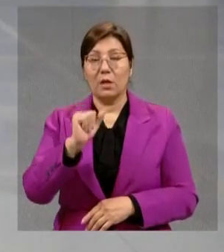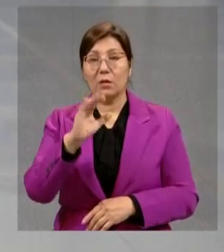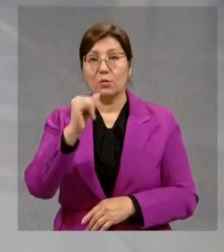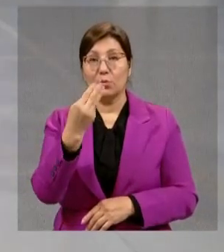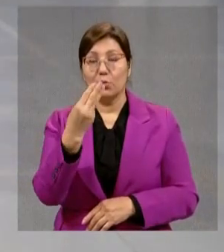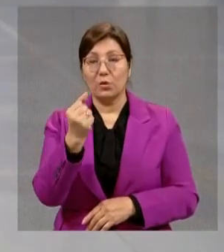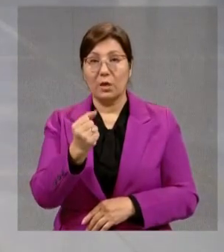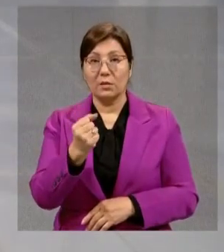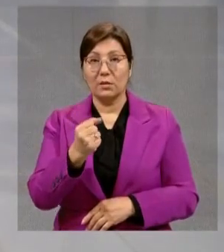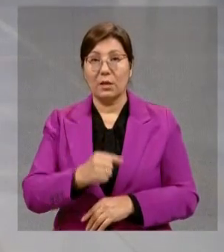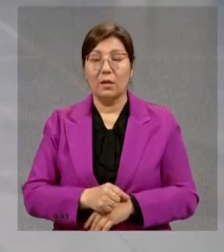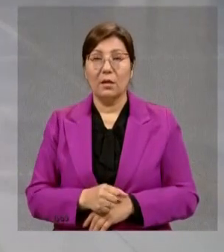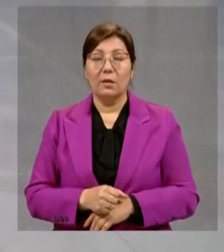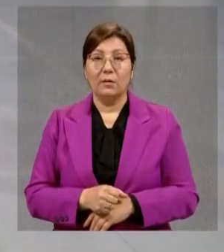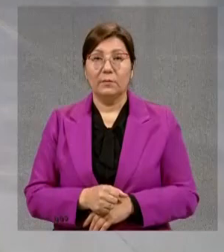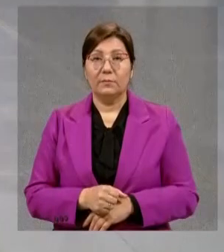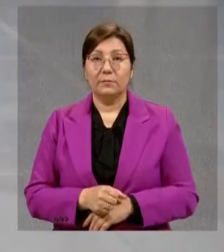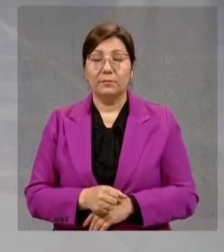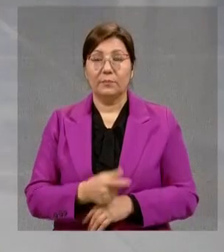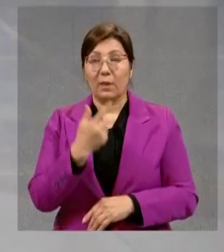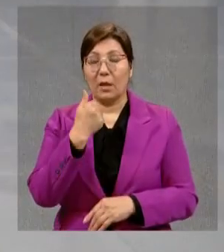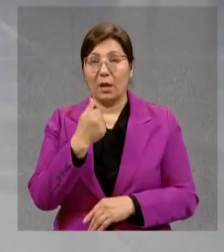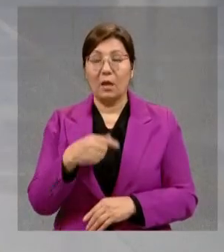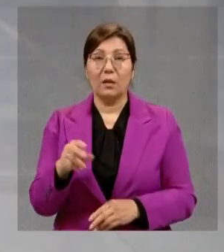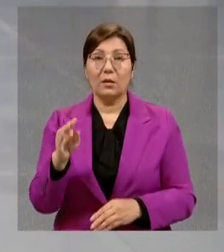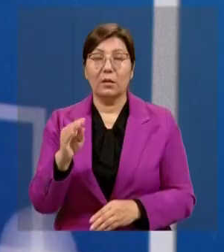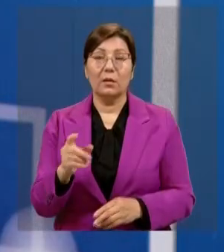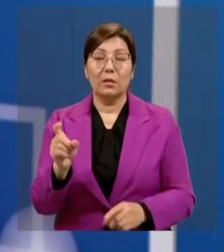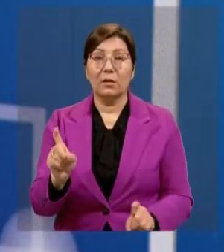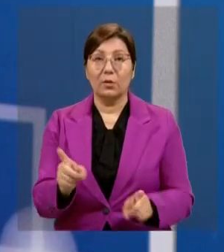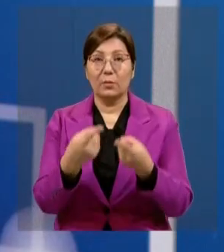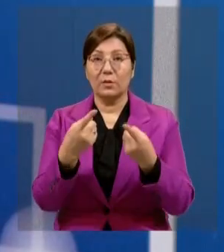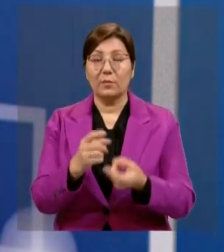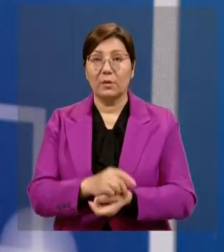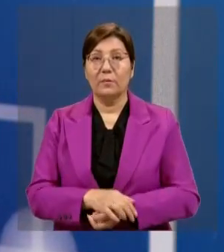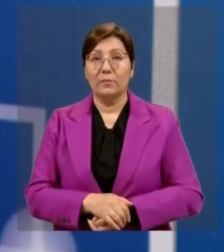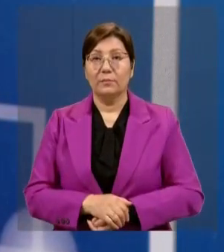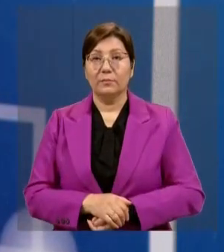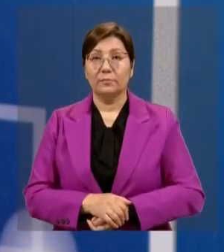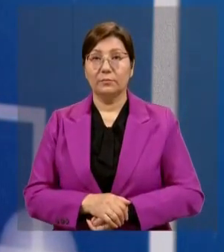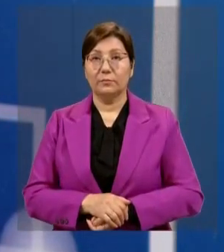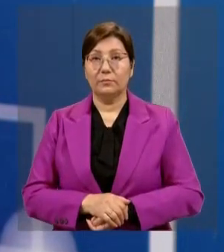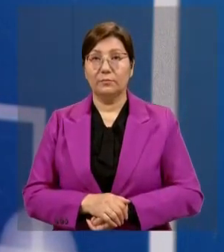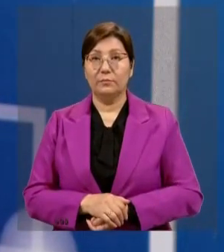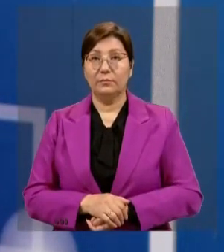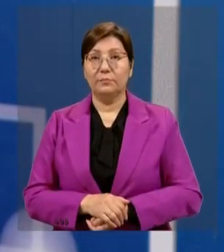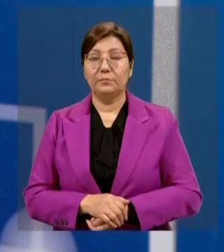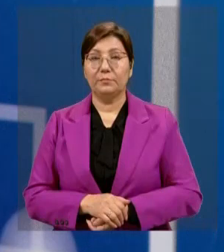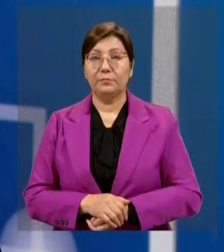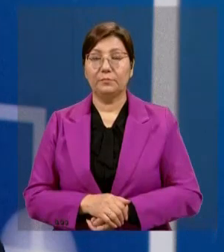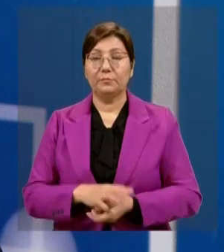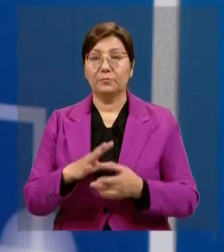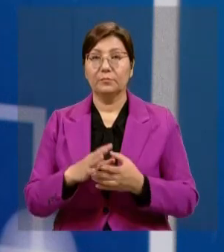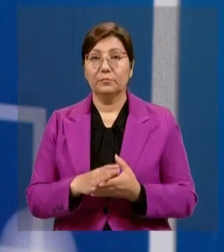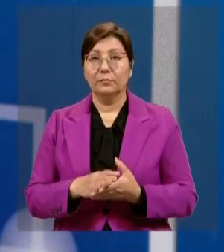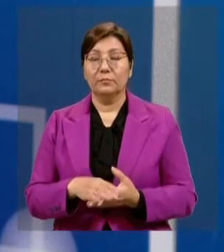аталған қан компоненттері түзіледі. Яғни адамның перифериялық қан жолдарына түседі. Жалпақ